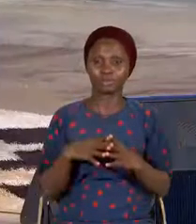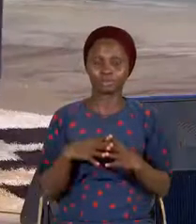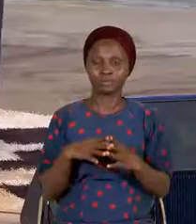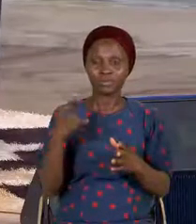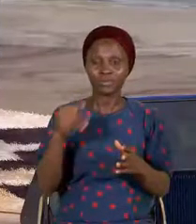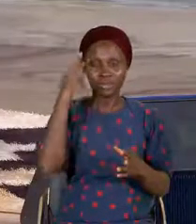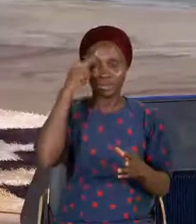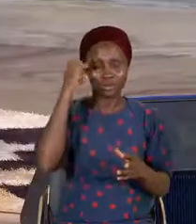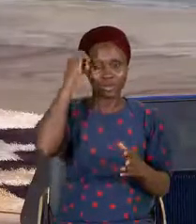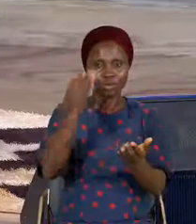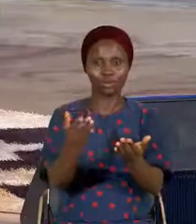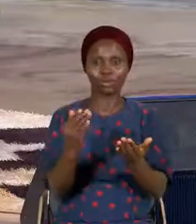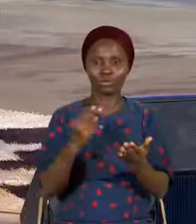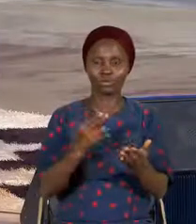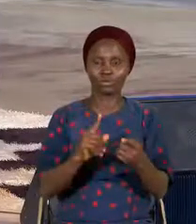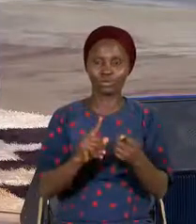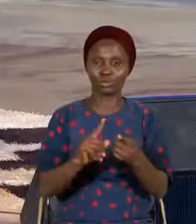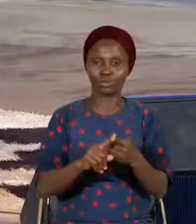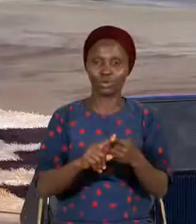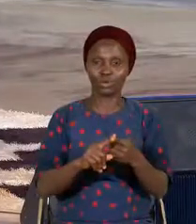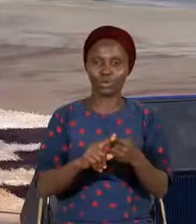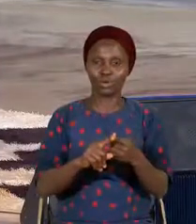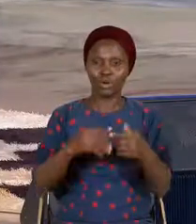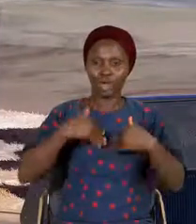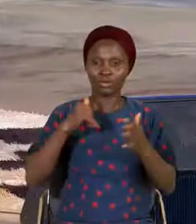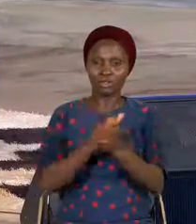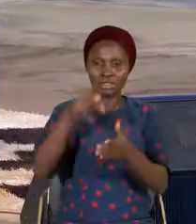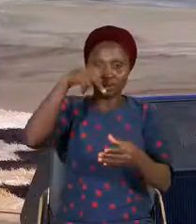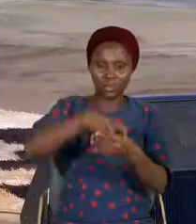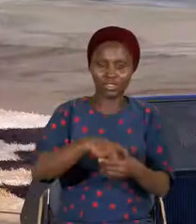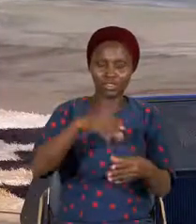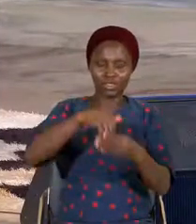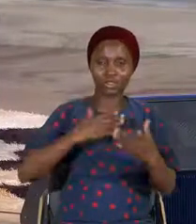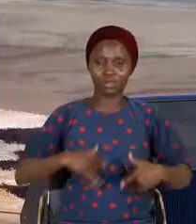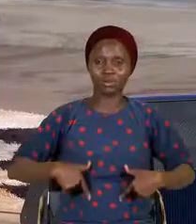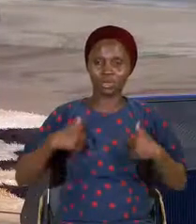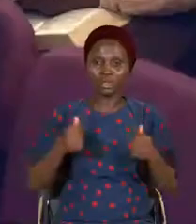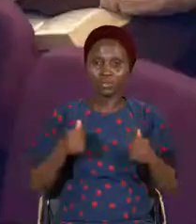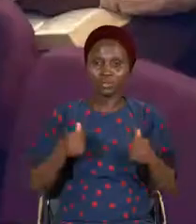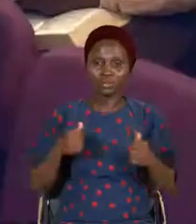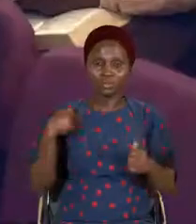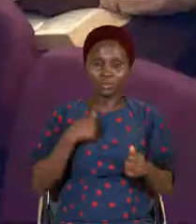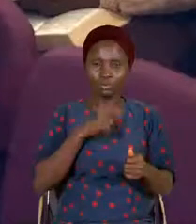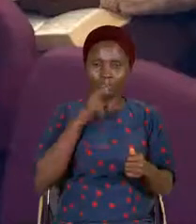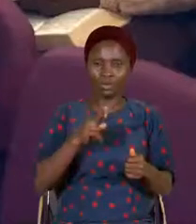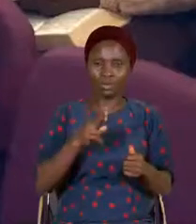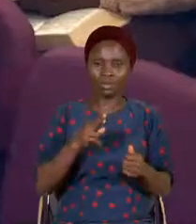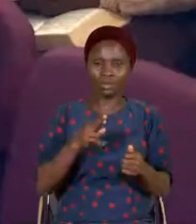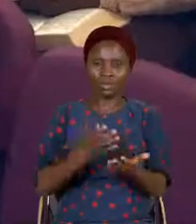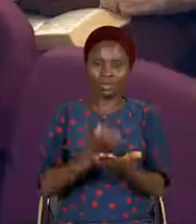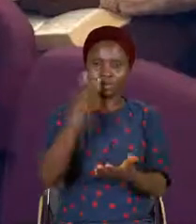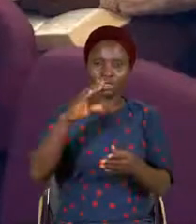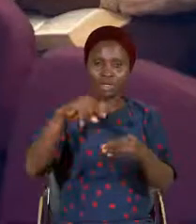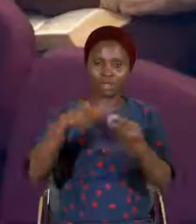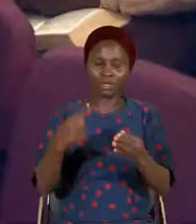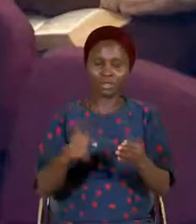pour laquelle nous devons avoir cette impartition dans notre vie, nous apprenons au sujet des dons spirituels, nous lisons au sujet